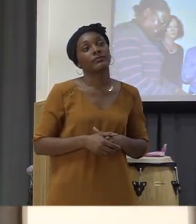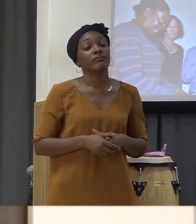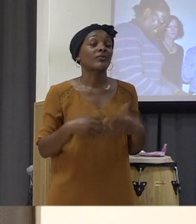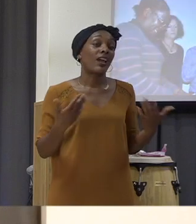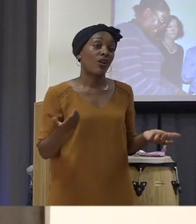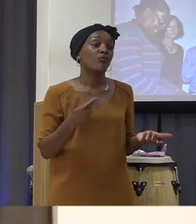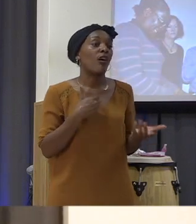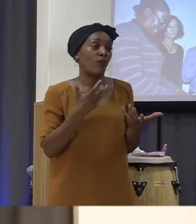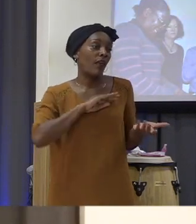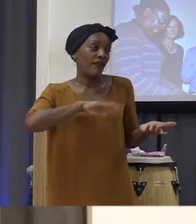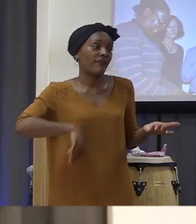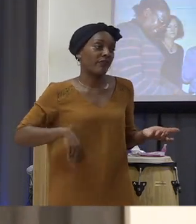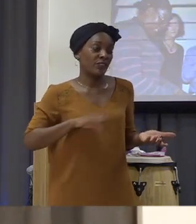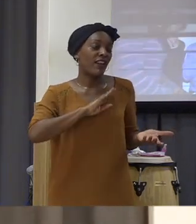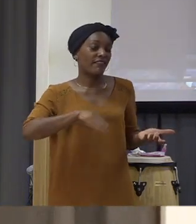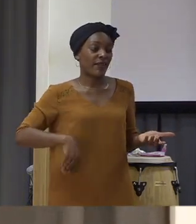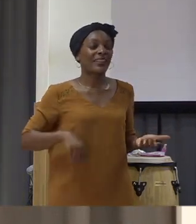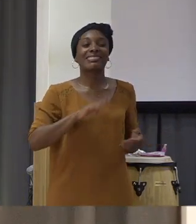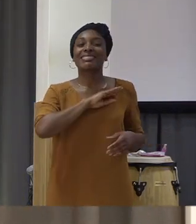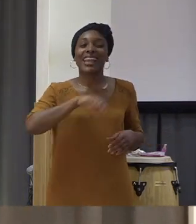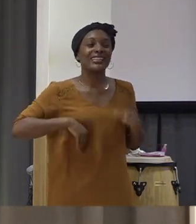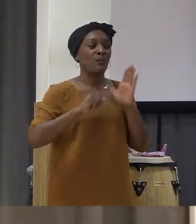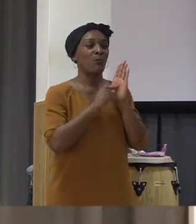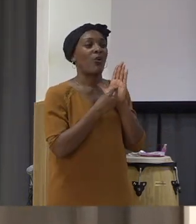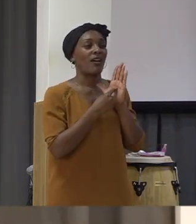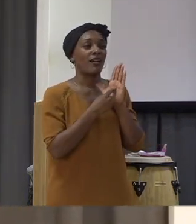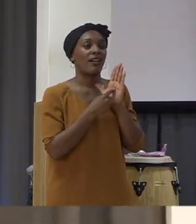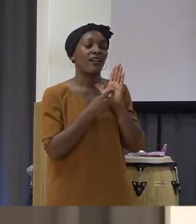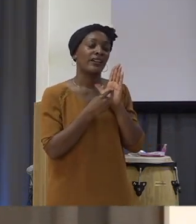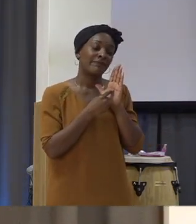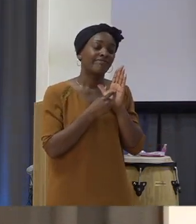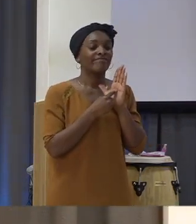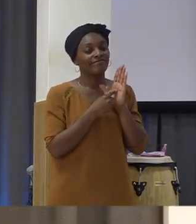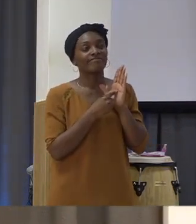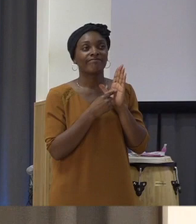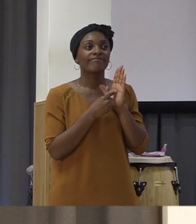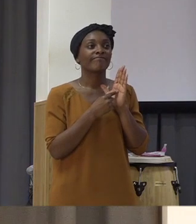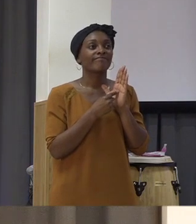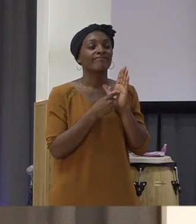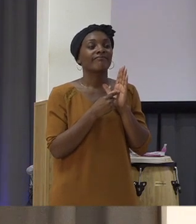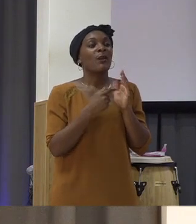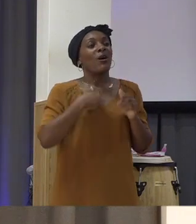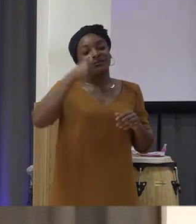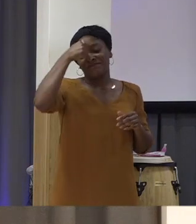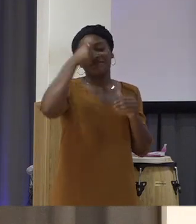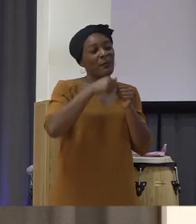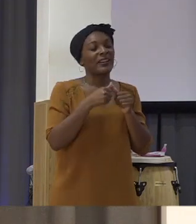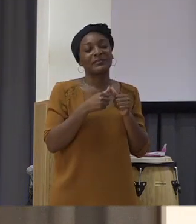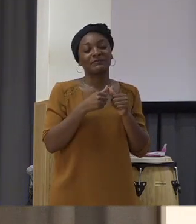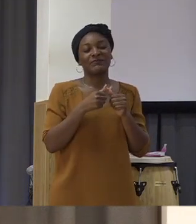Alors j'aimerais terminer par un dernier point que je garderai de l'Église